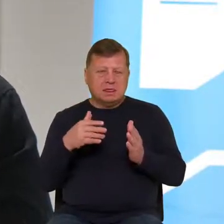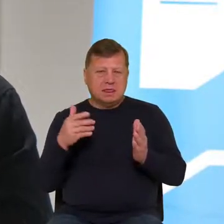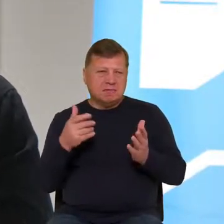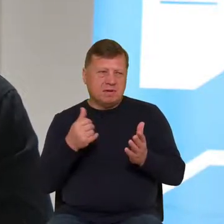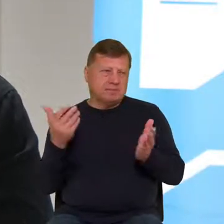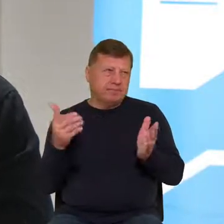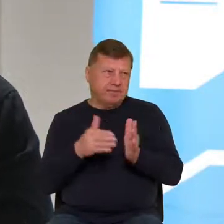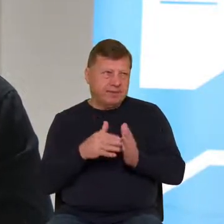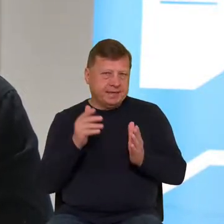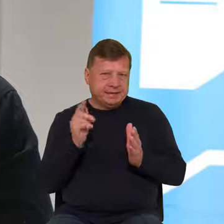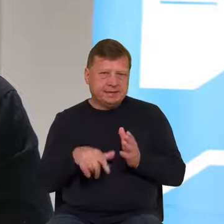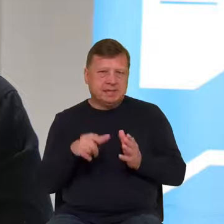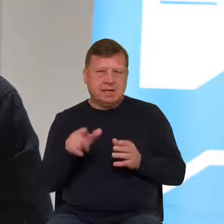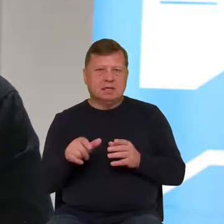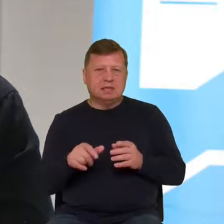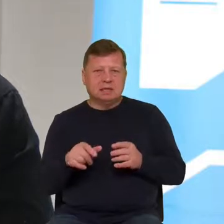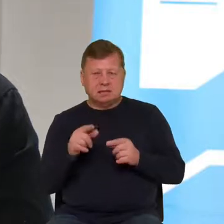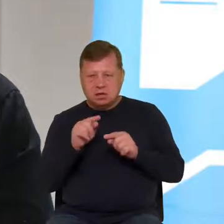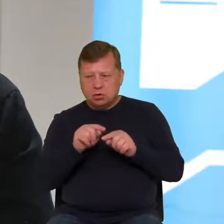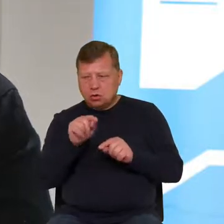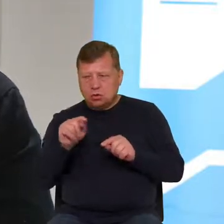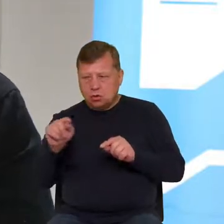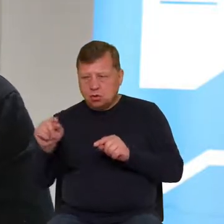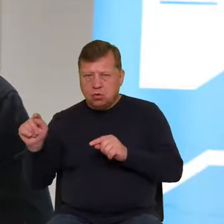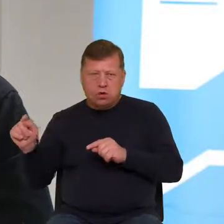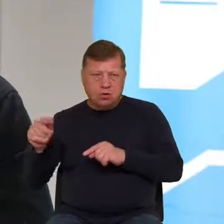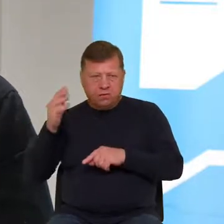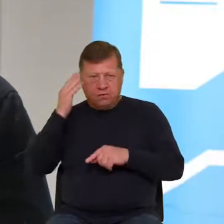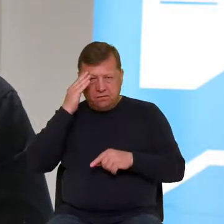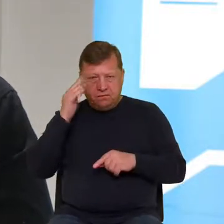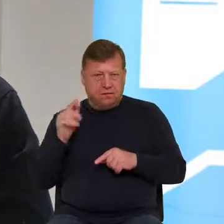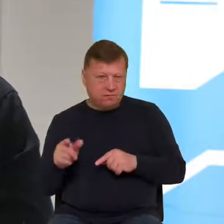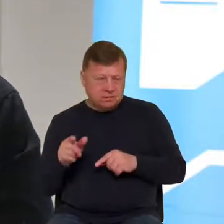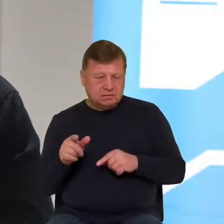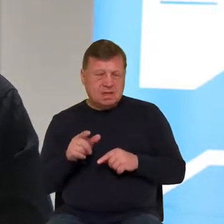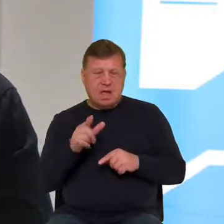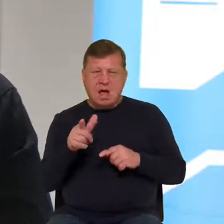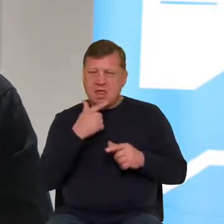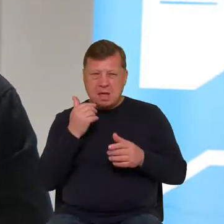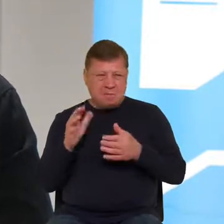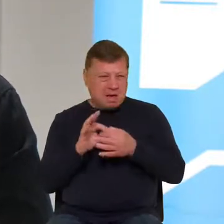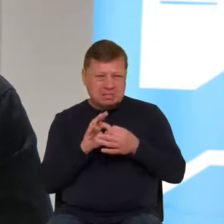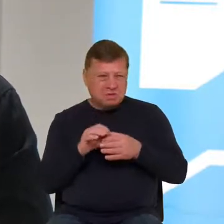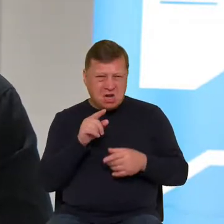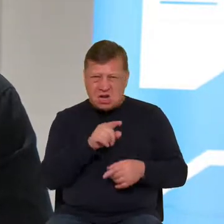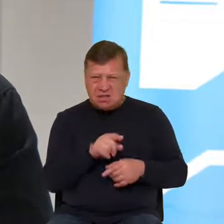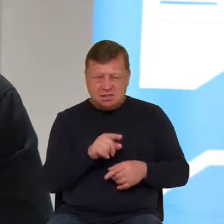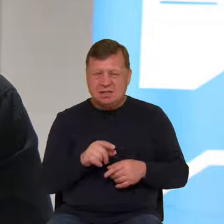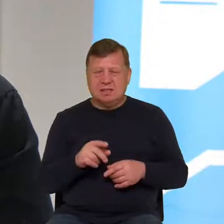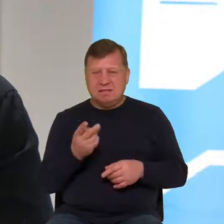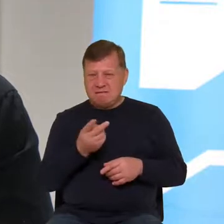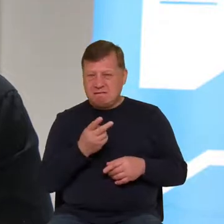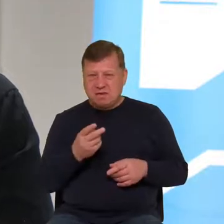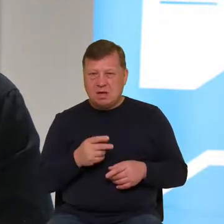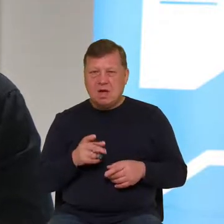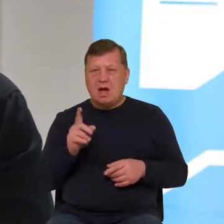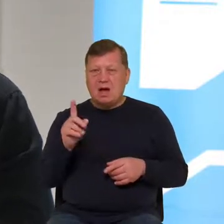pozornie niezwiązanych z tą historią rzeczy, które tak naprawdę ją budują. To znaczy przechodzimy